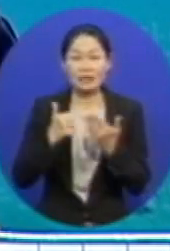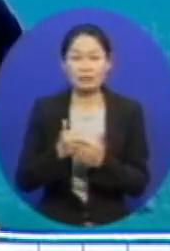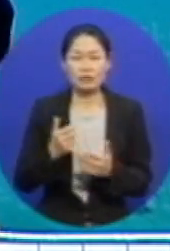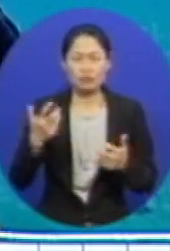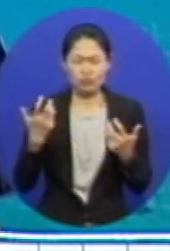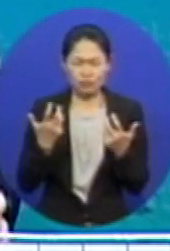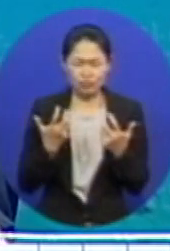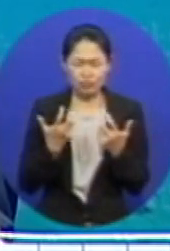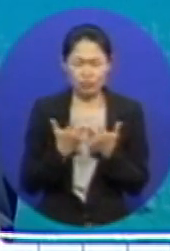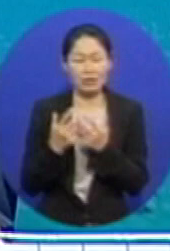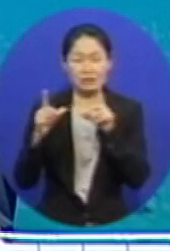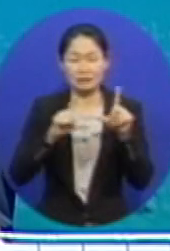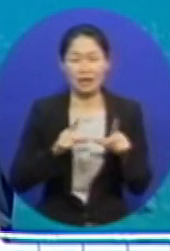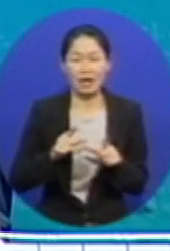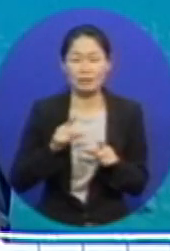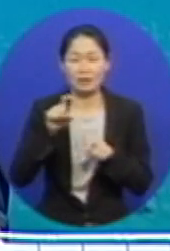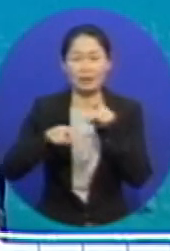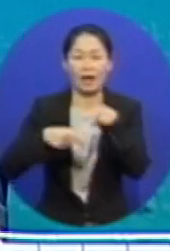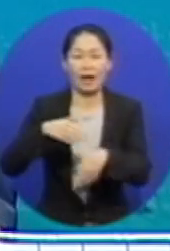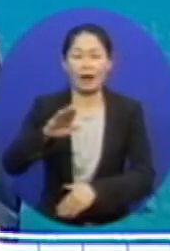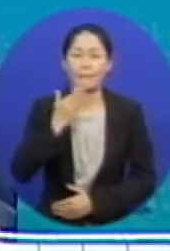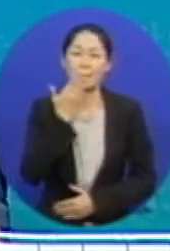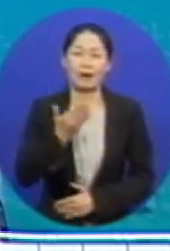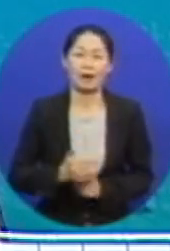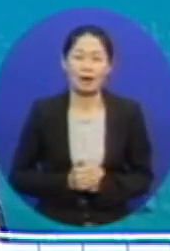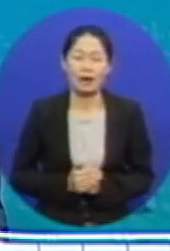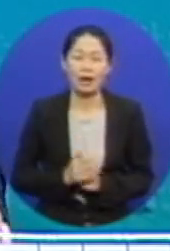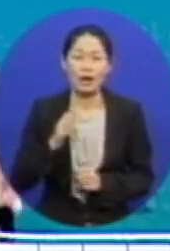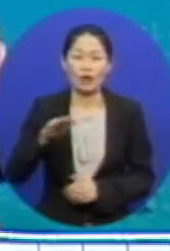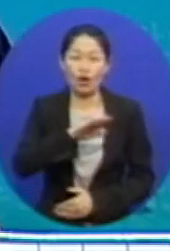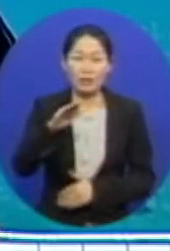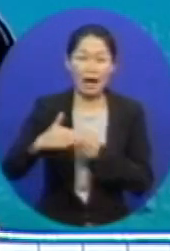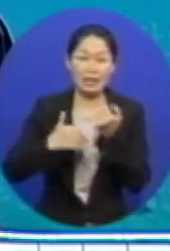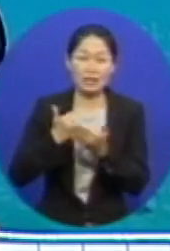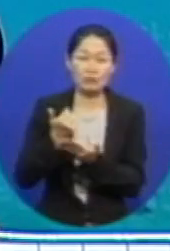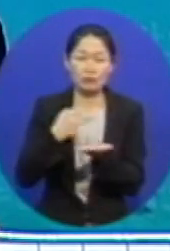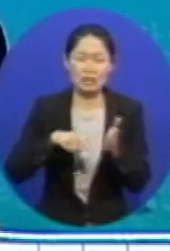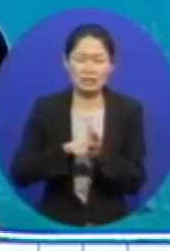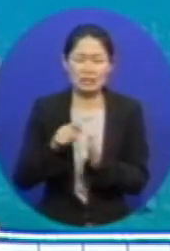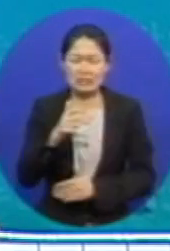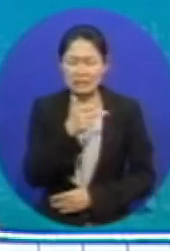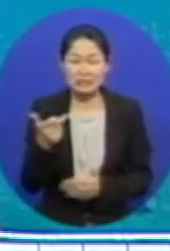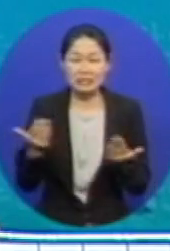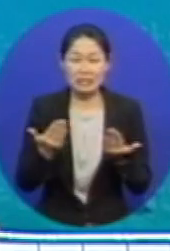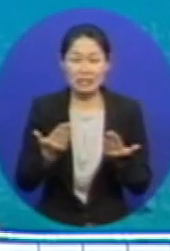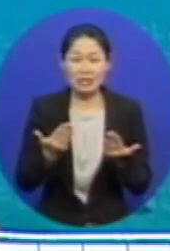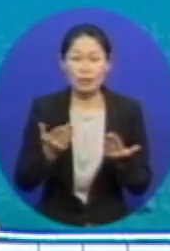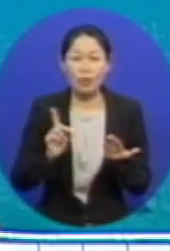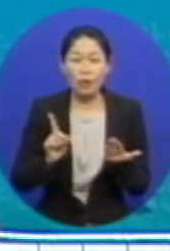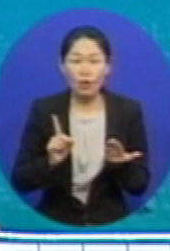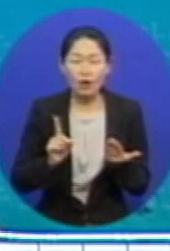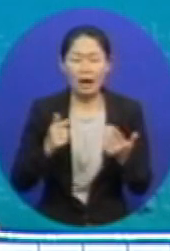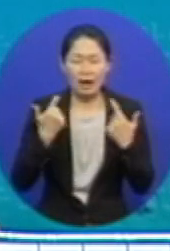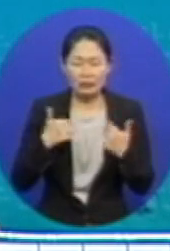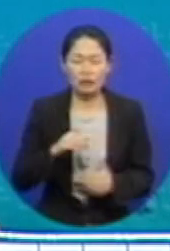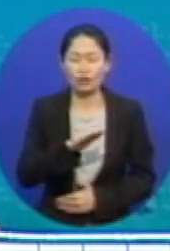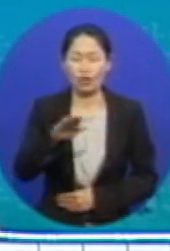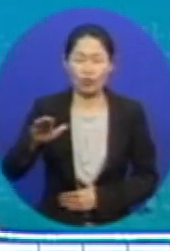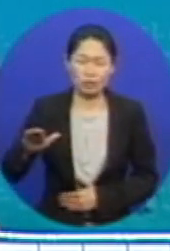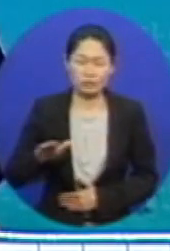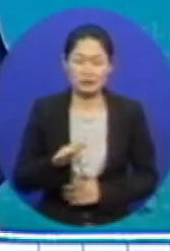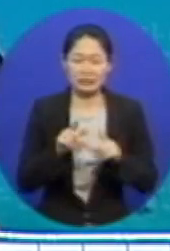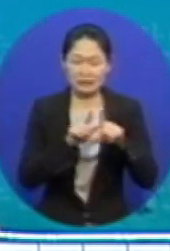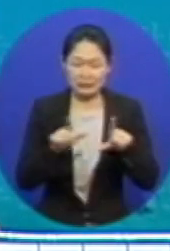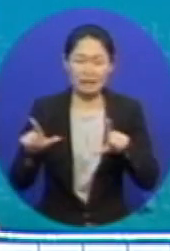충만한 삶으로 나아가 요 여러분이 하나님을 위해서 큰일을 하는 일을 언제나 여러분이 넣을